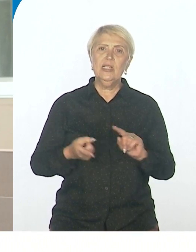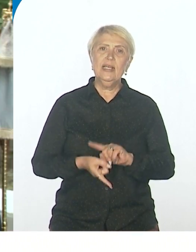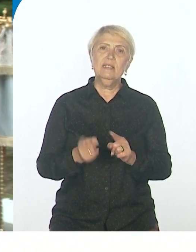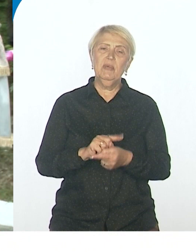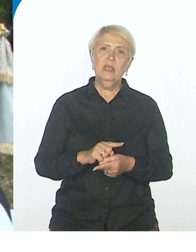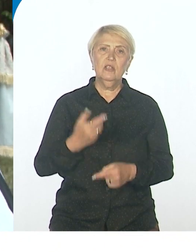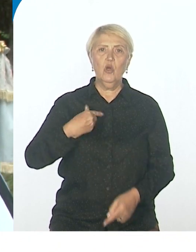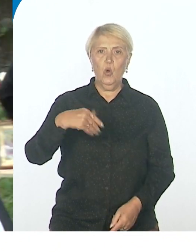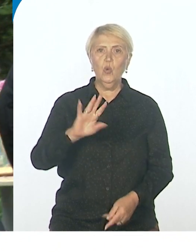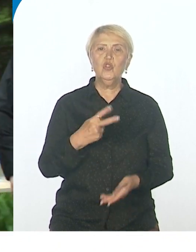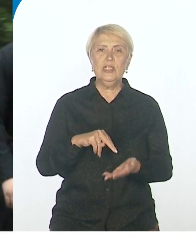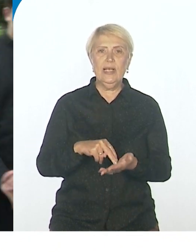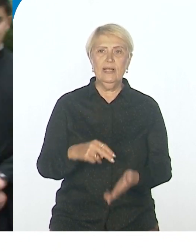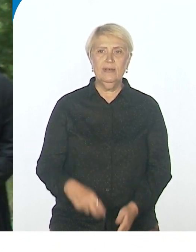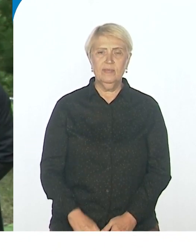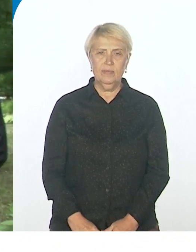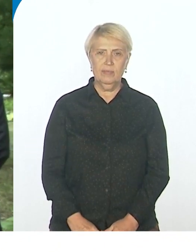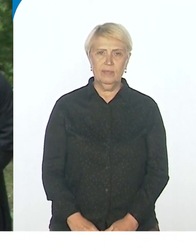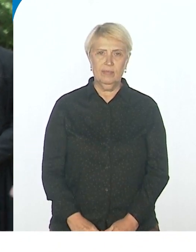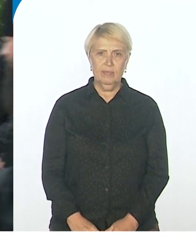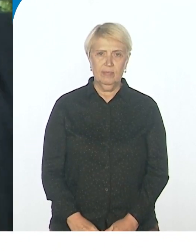стало. Помощь.